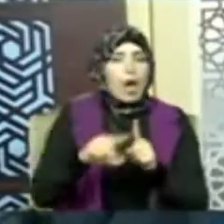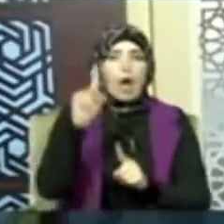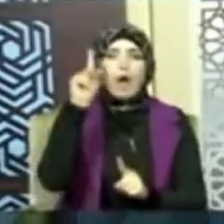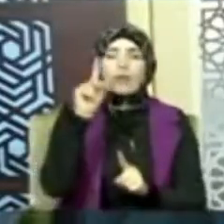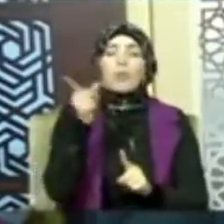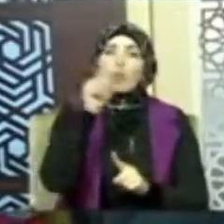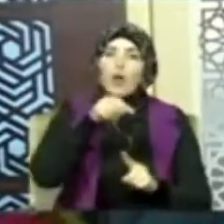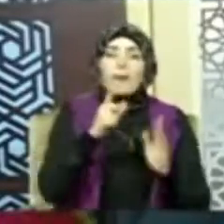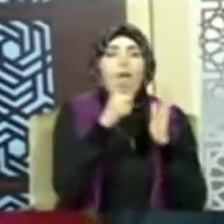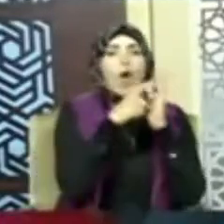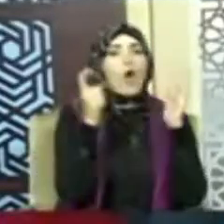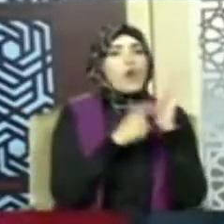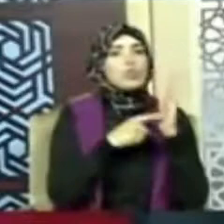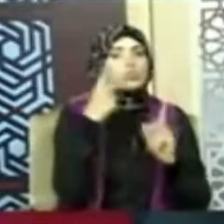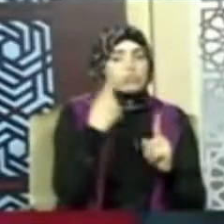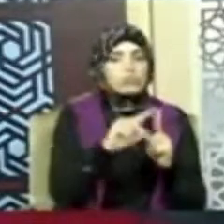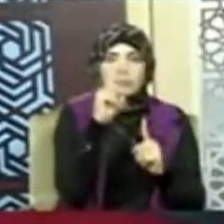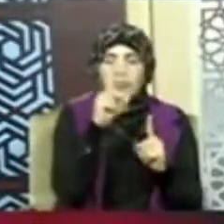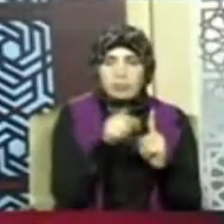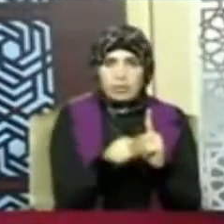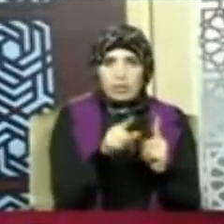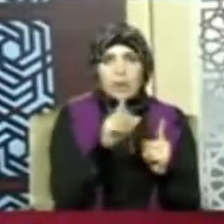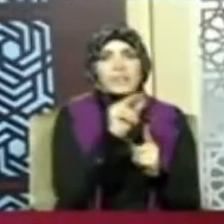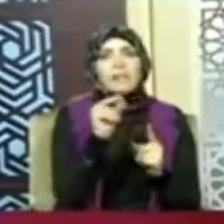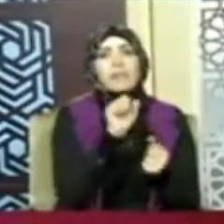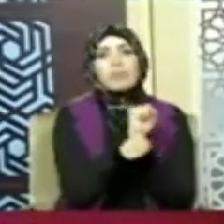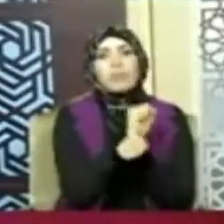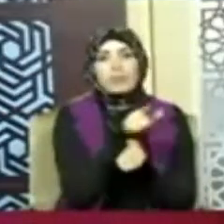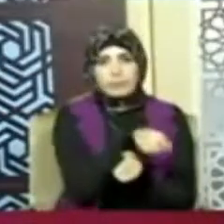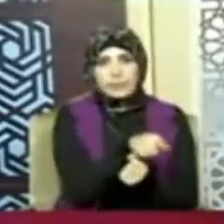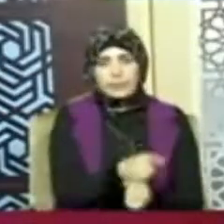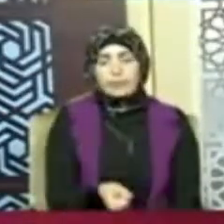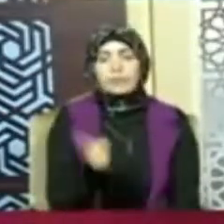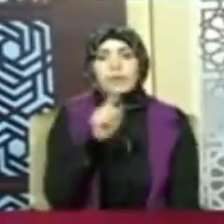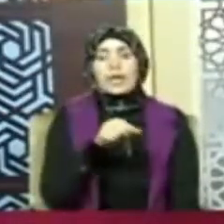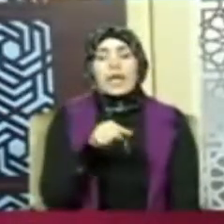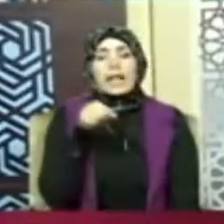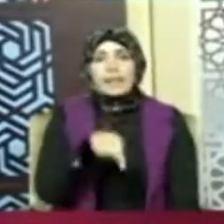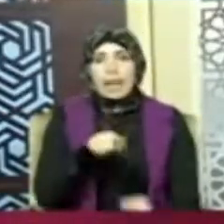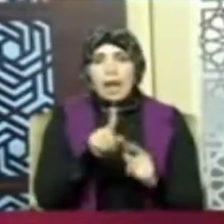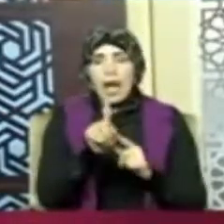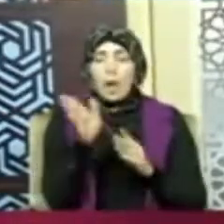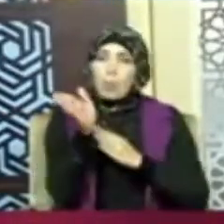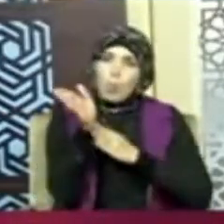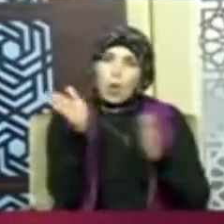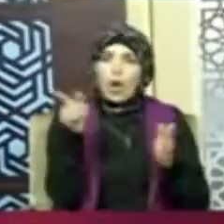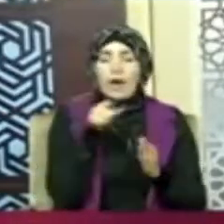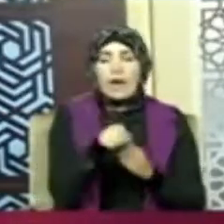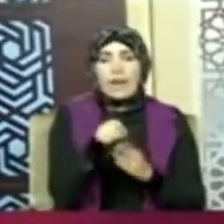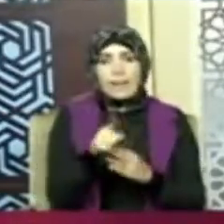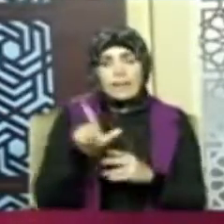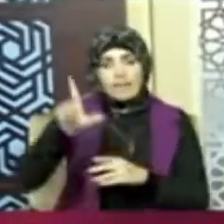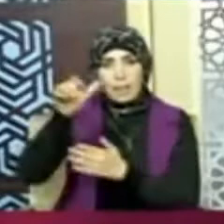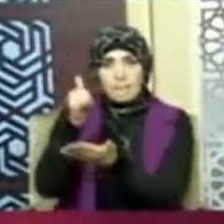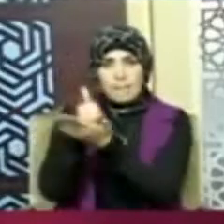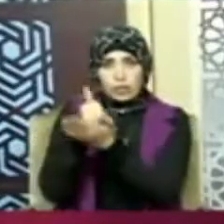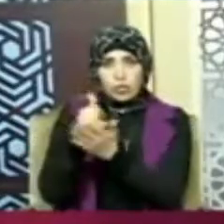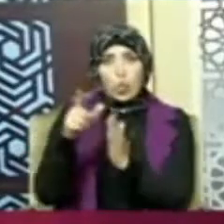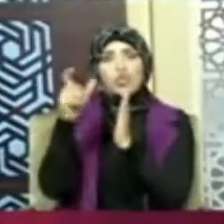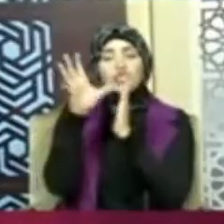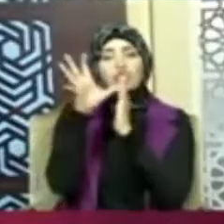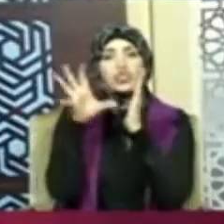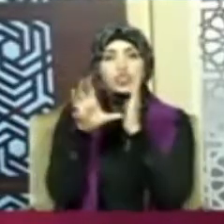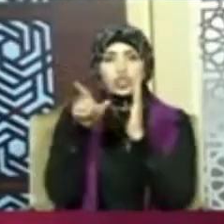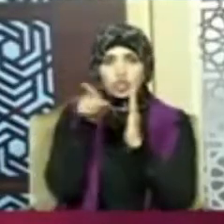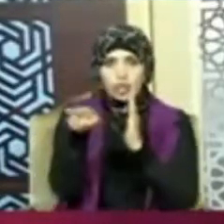قانونا، وعللت دار الإفتاء ونحن معها أن في ذلك مخالفة لولي الأمر الشرعي